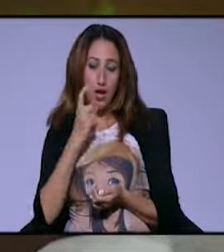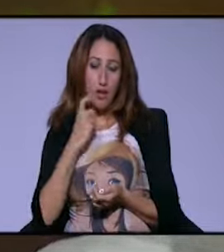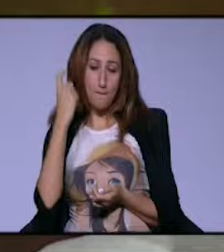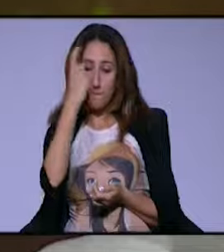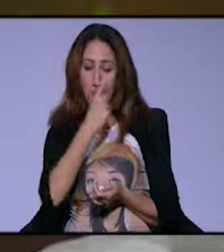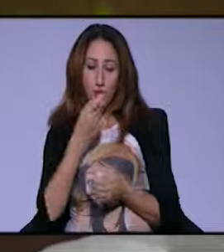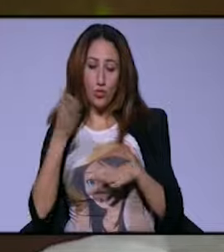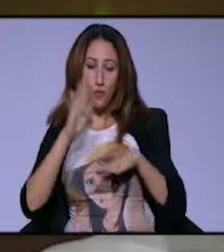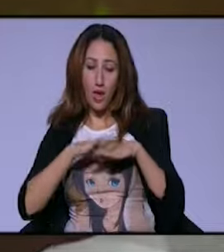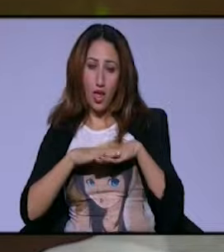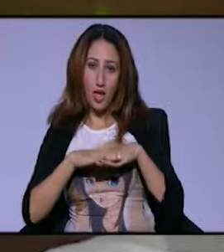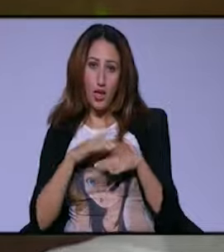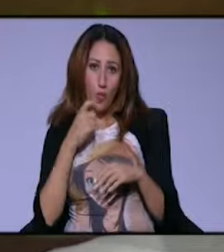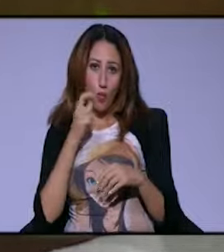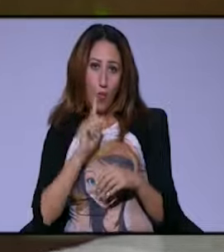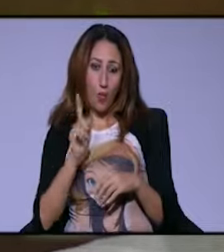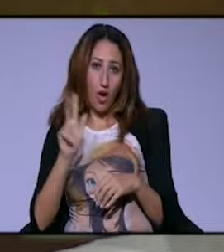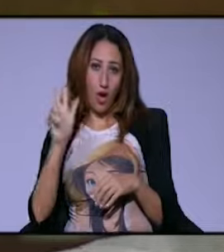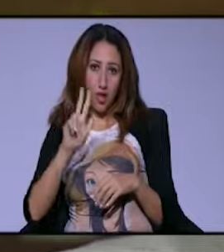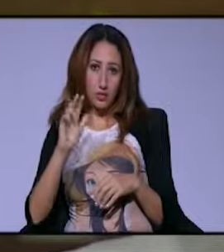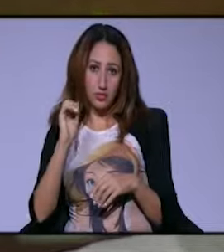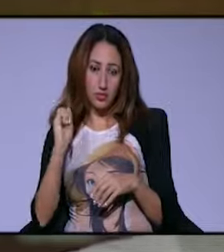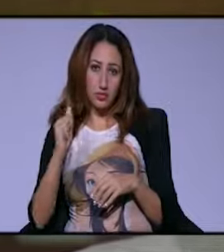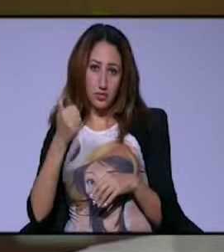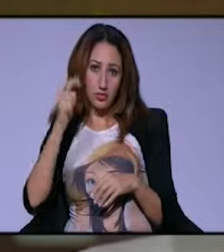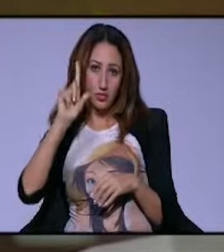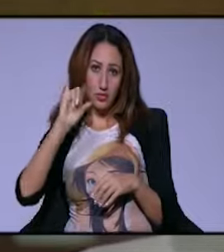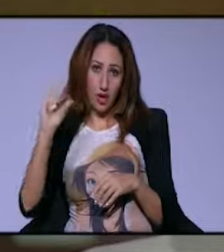المغضوب عليهم ولا